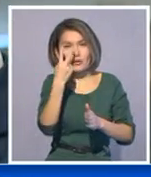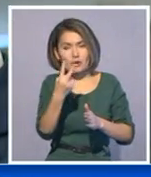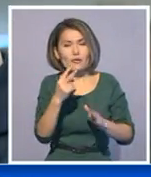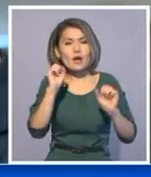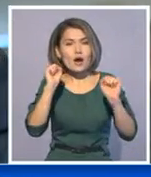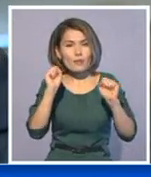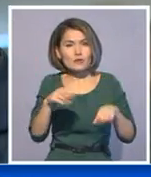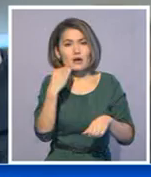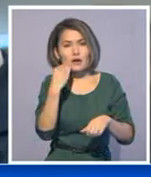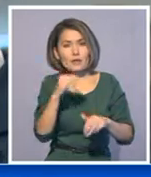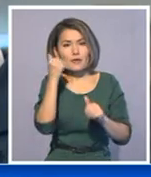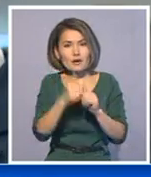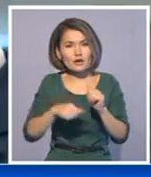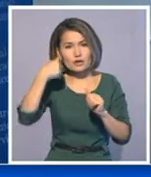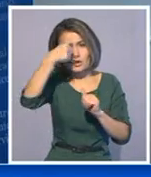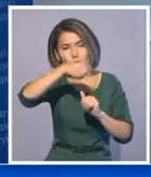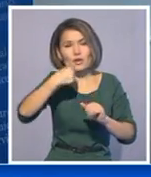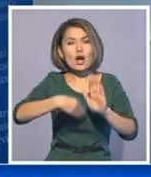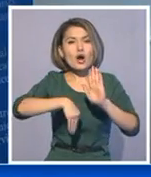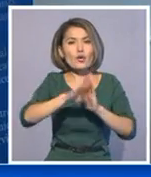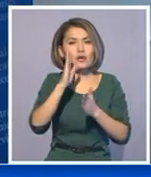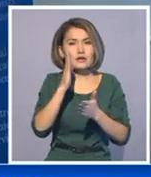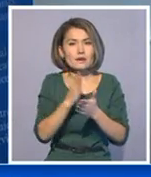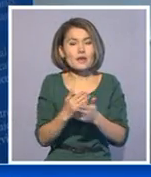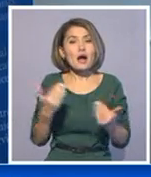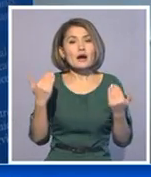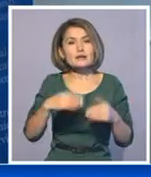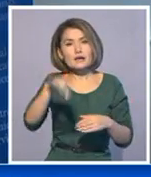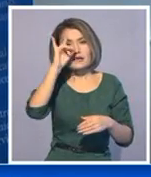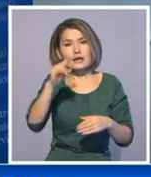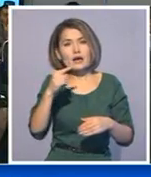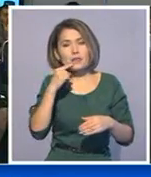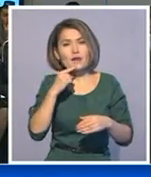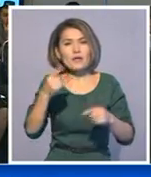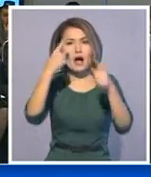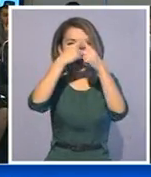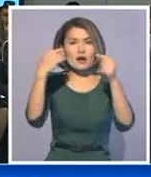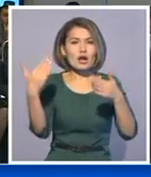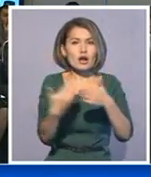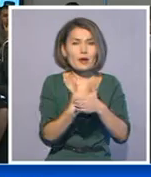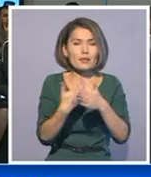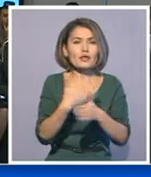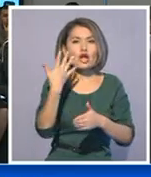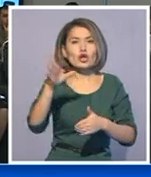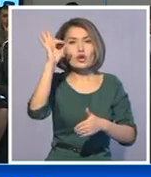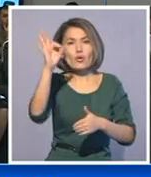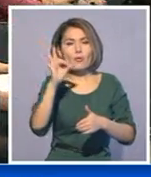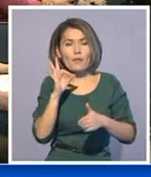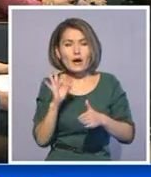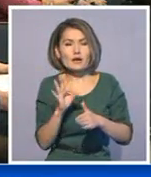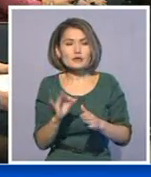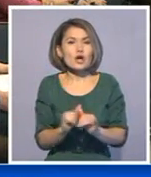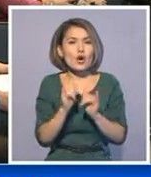бар. Бірақ қазір барлық арнаға бірдей қойылған талап көбіне орындала бермейді. Қазақ тіліндегі хабар 50%-дан кем болмауы тиіс деген